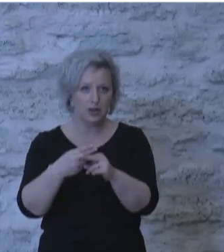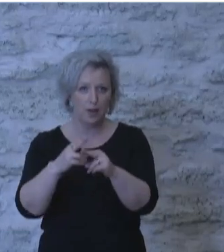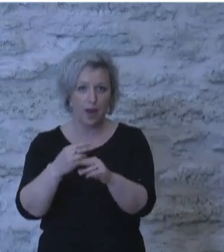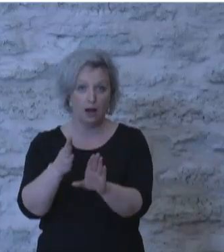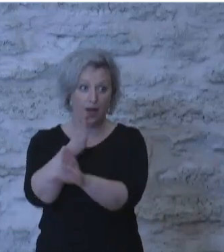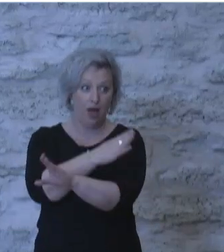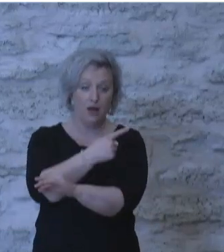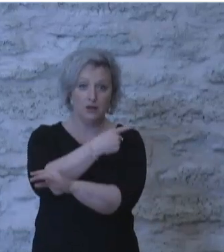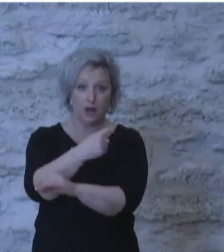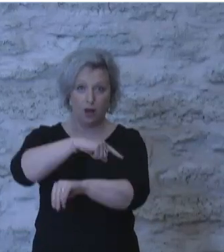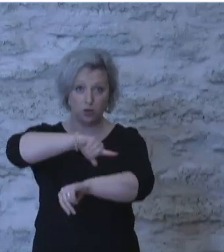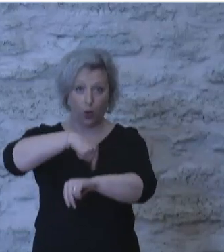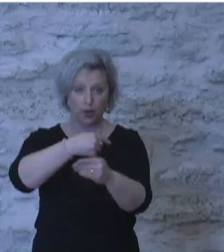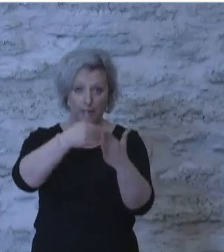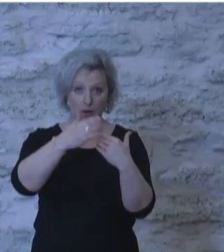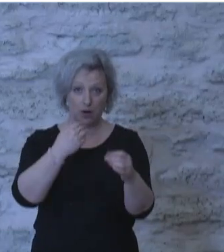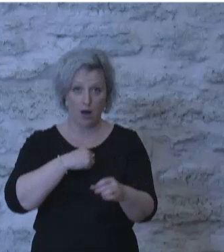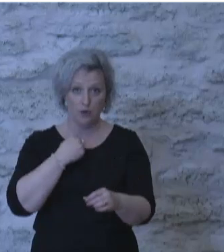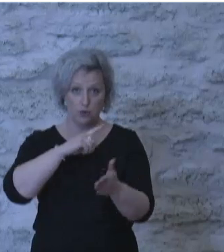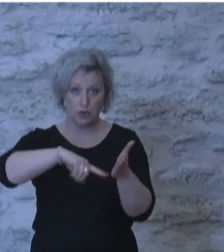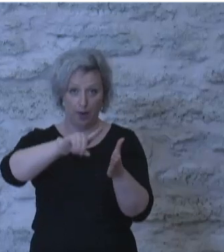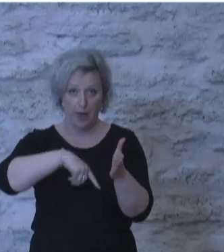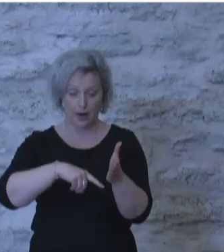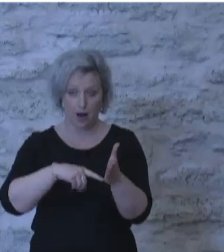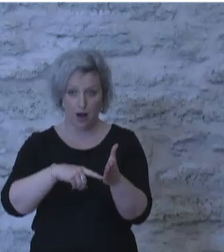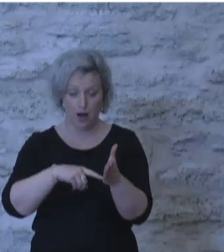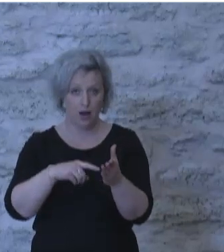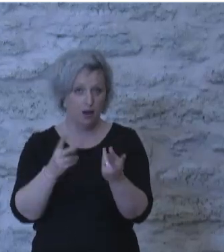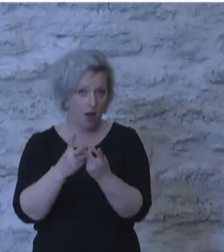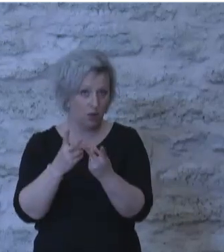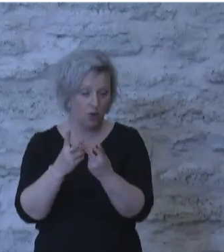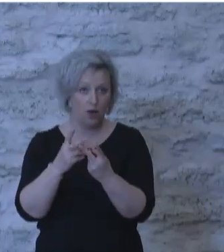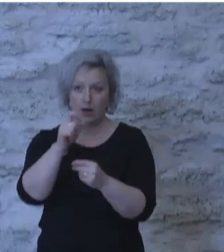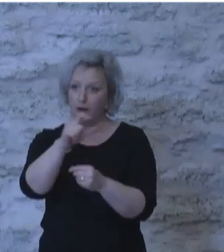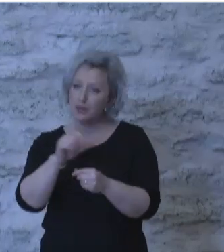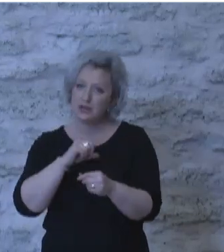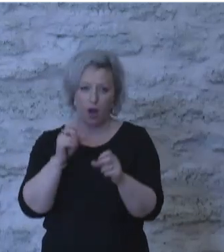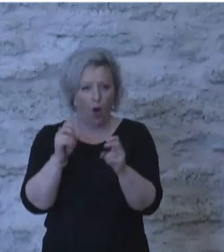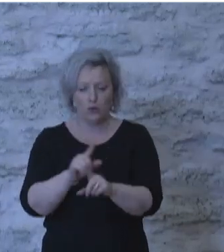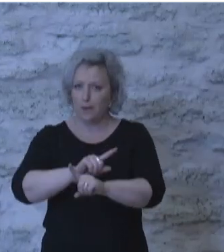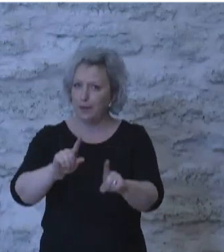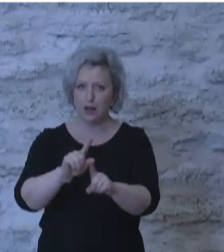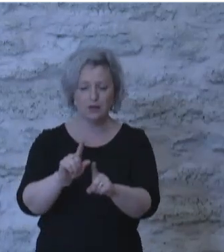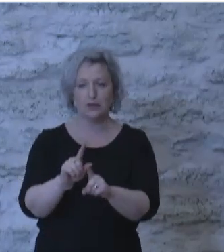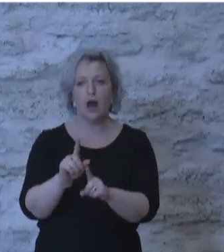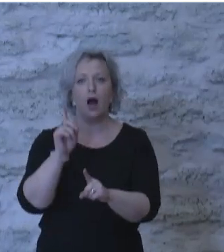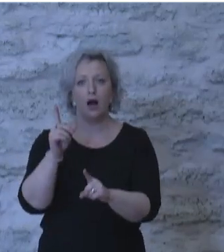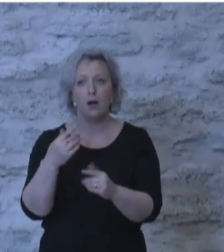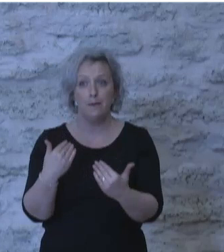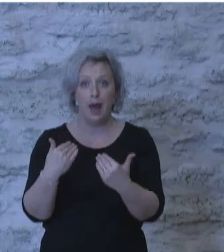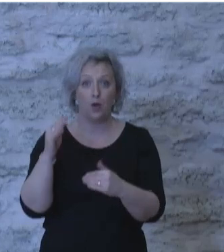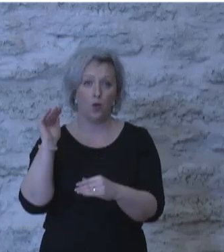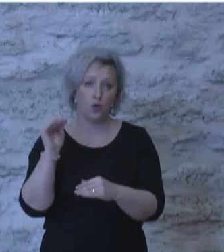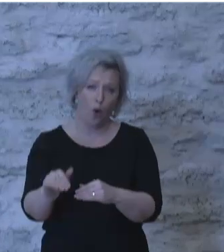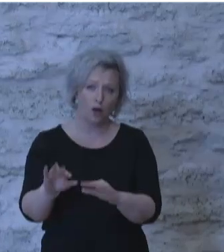vahepealne praktiline harjutus. Me ei tohi siia tohtu inimesi endidega ega teisi inimesi. Praegu on meil tuhatkond